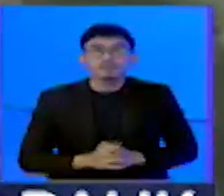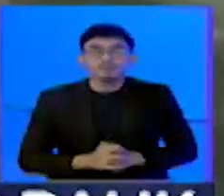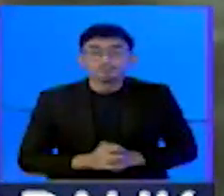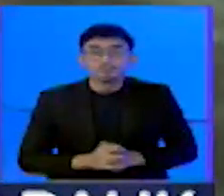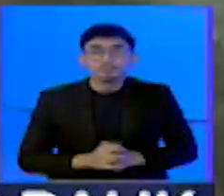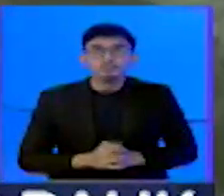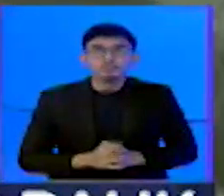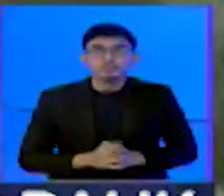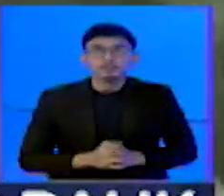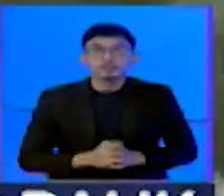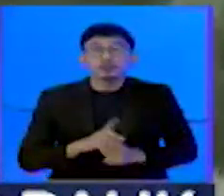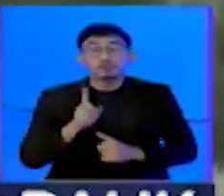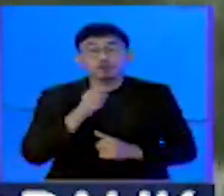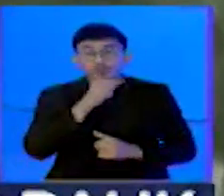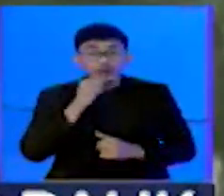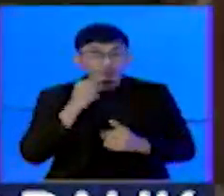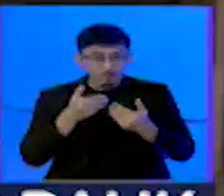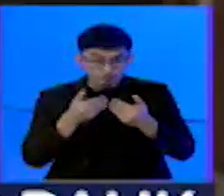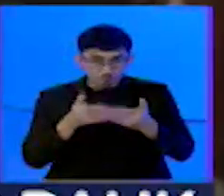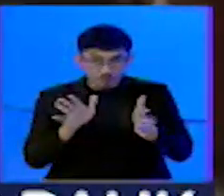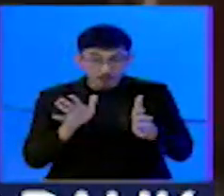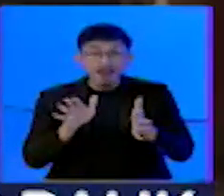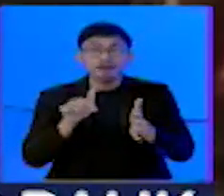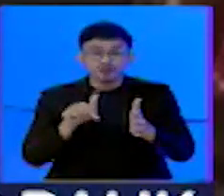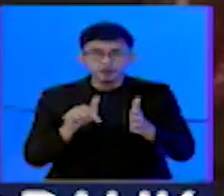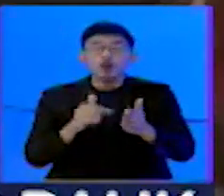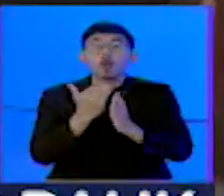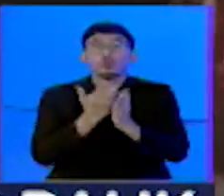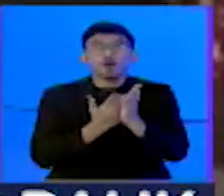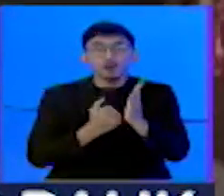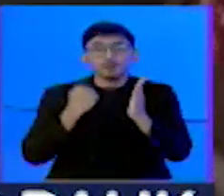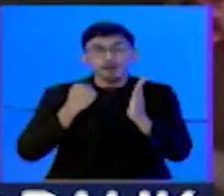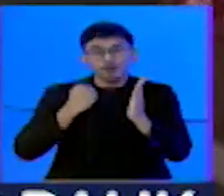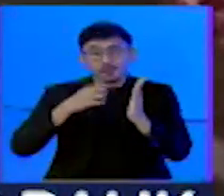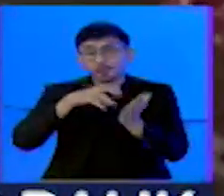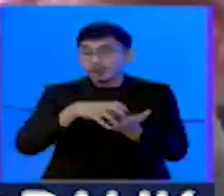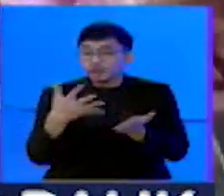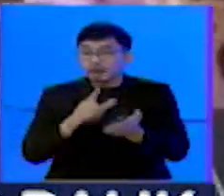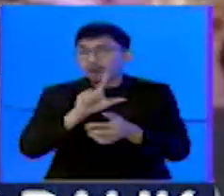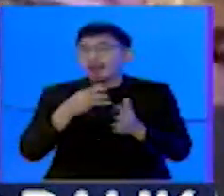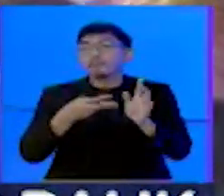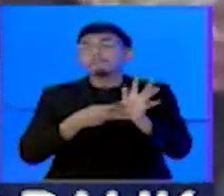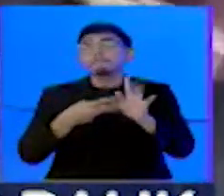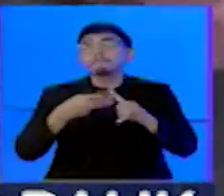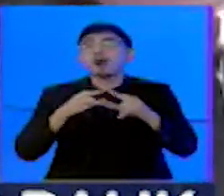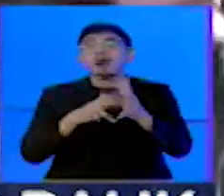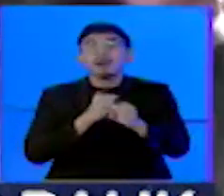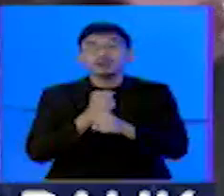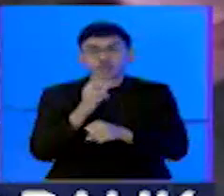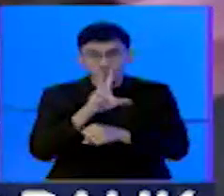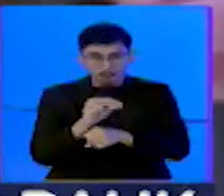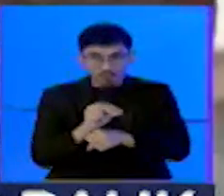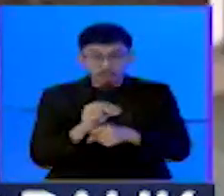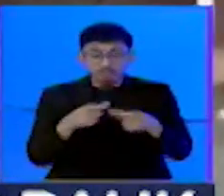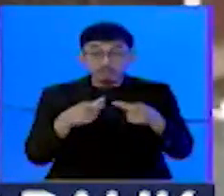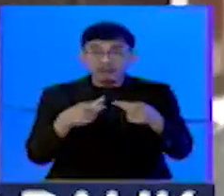Sepekan objek wisata dibuka, aturan ketat kunjungan wisatawan diterapkan, salah satunya di kawasan Lembang, Jawa Barat. Mereka yang tidak memiliki KTP Jawa